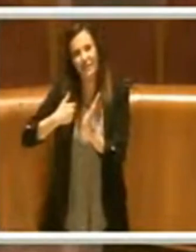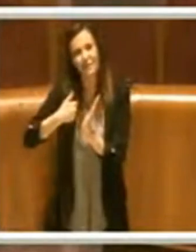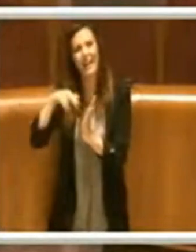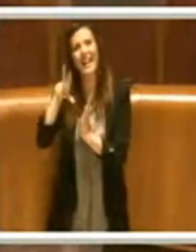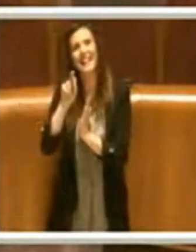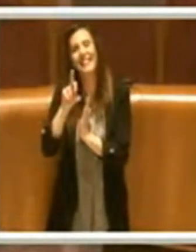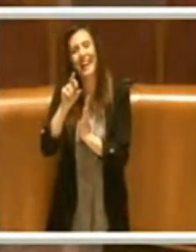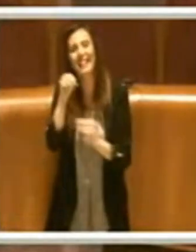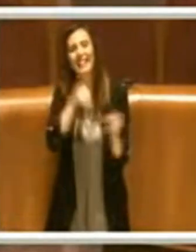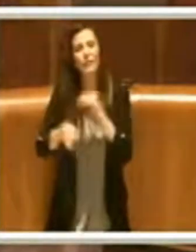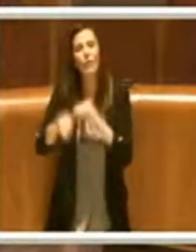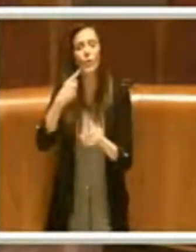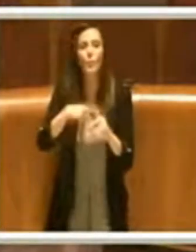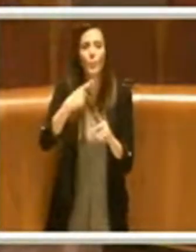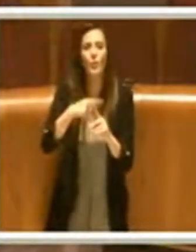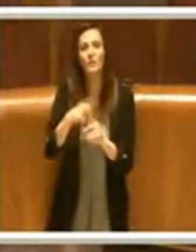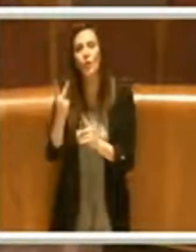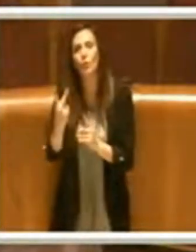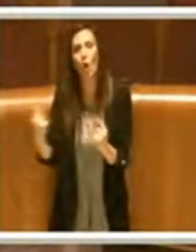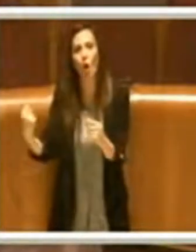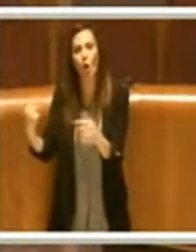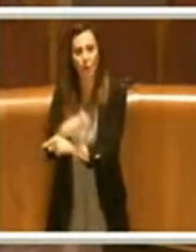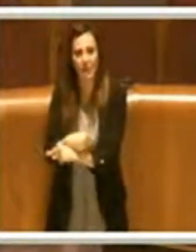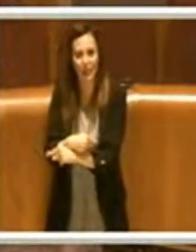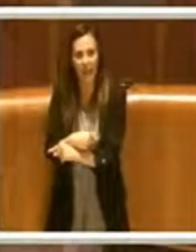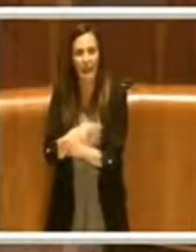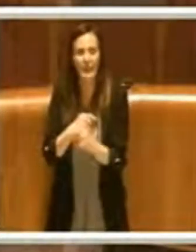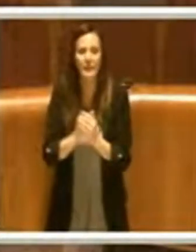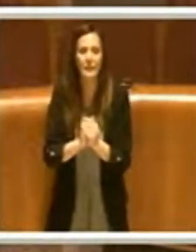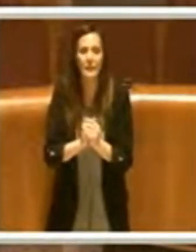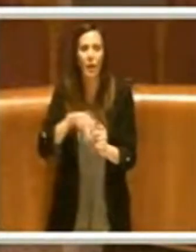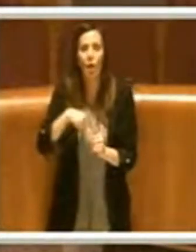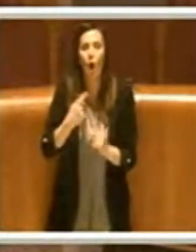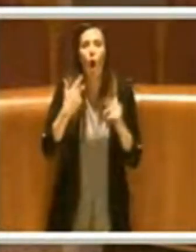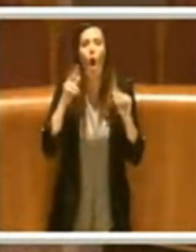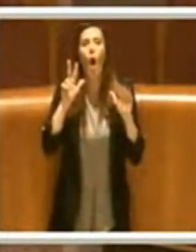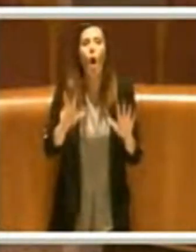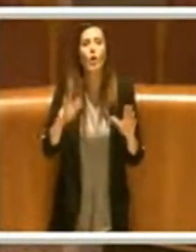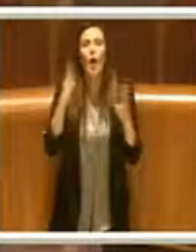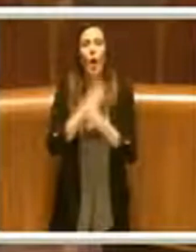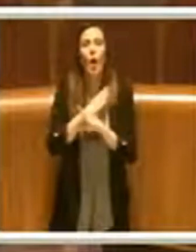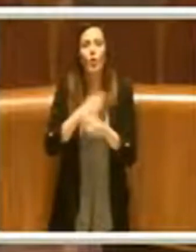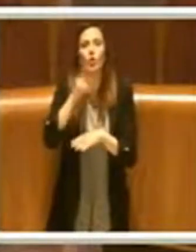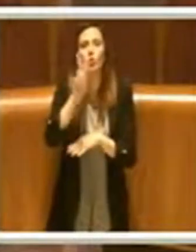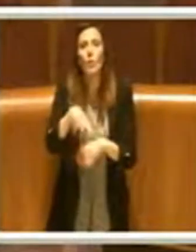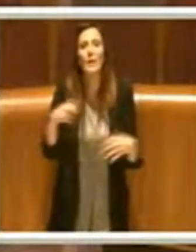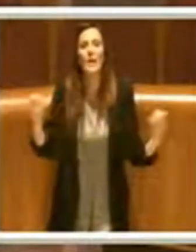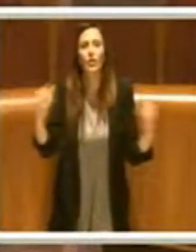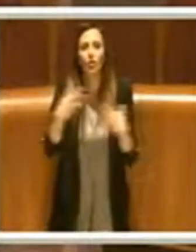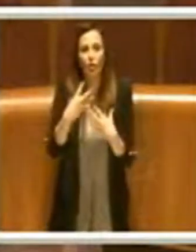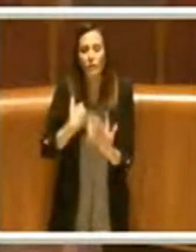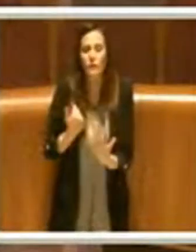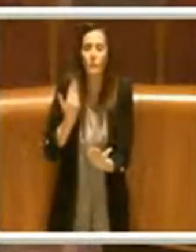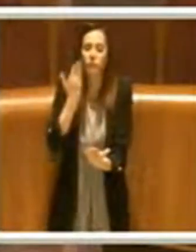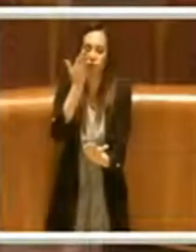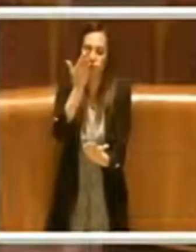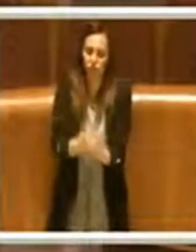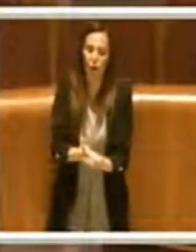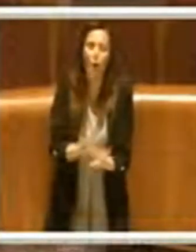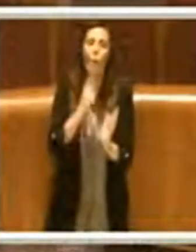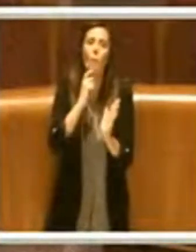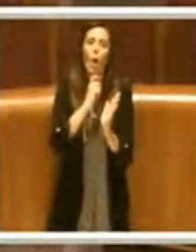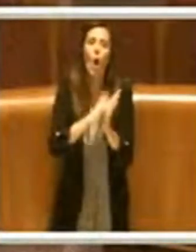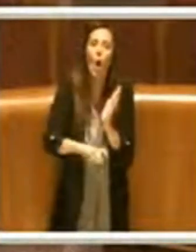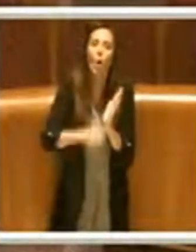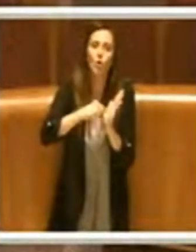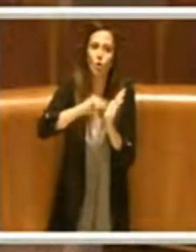voti positivi e 2 contrari. E poi l'8 agosto del 2019 io presentai una mozione